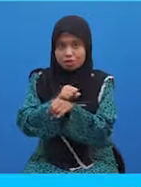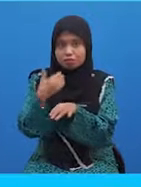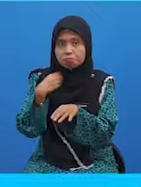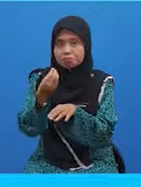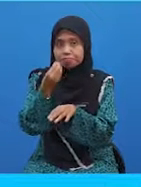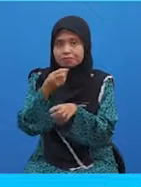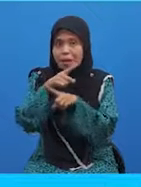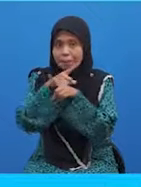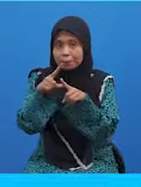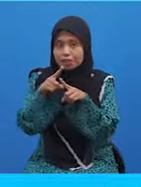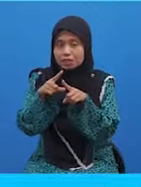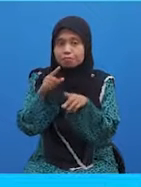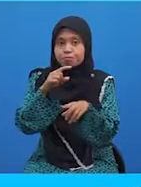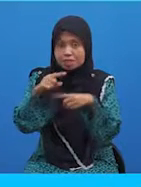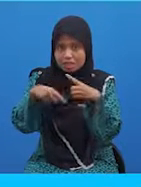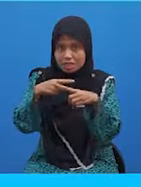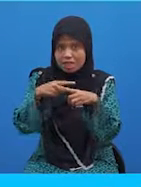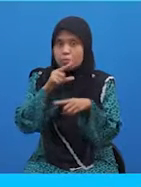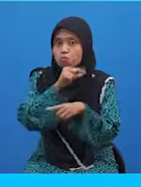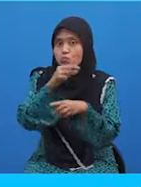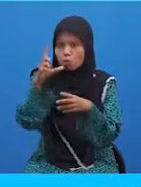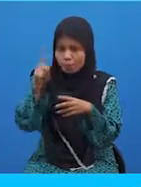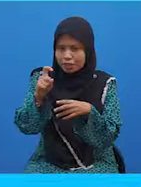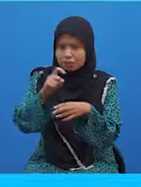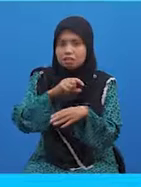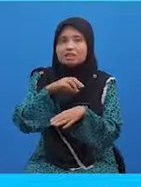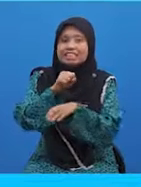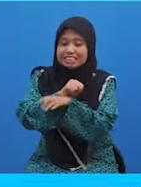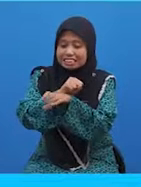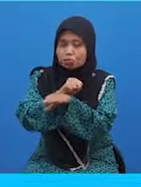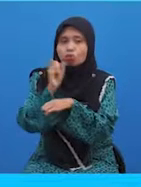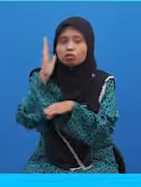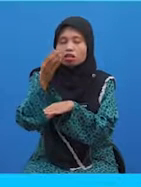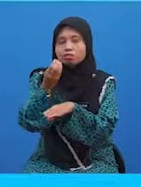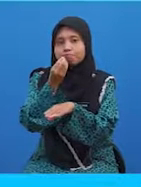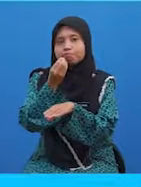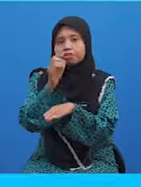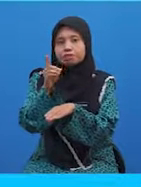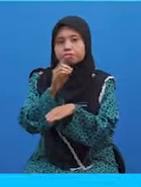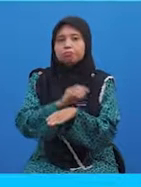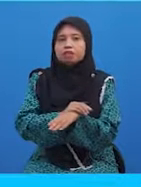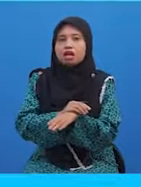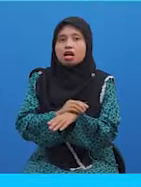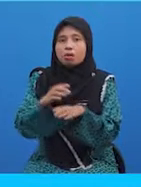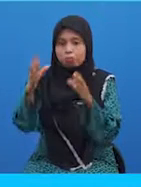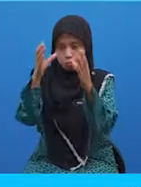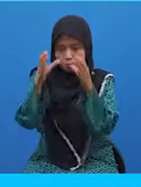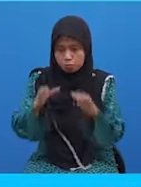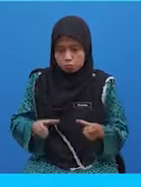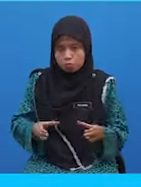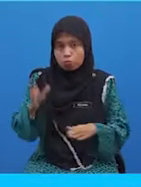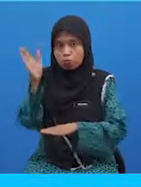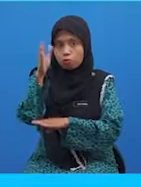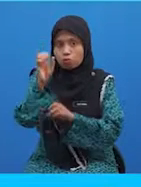makanannya. Tetapi bila burung mati, semut pula akan memakannya. Sebatang pokok